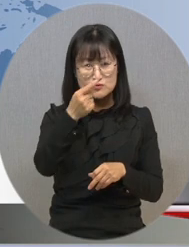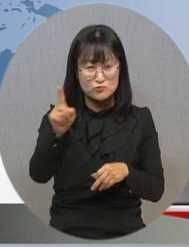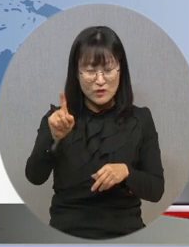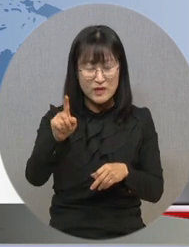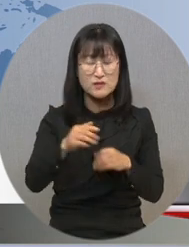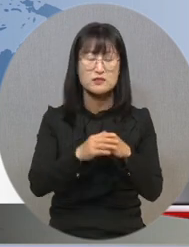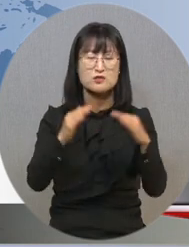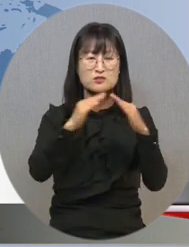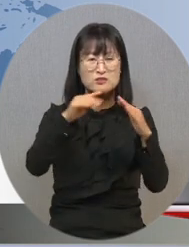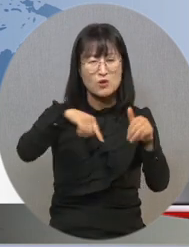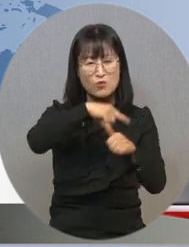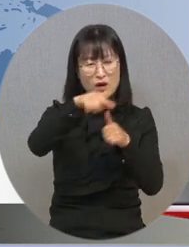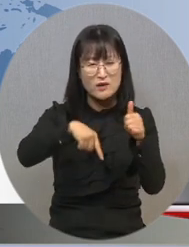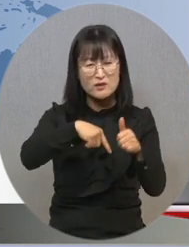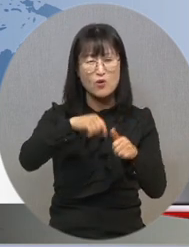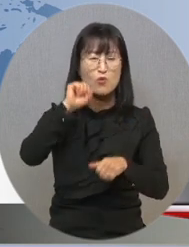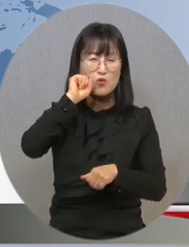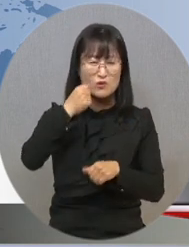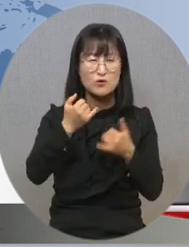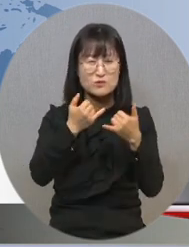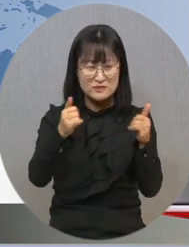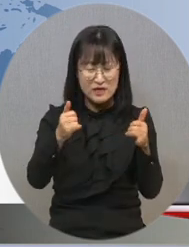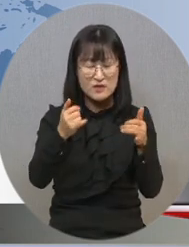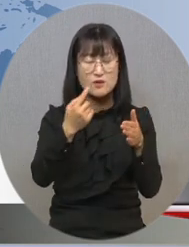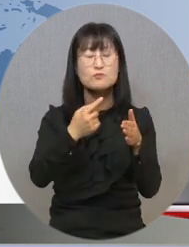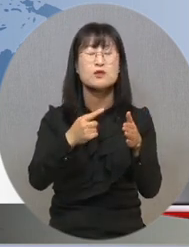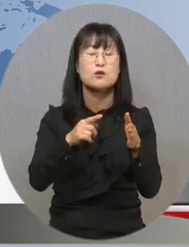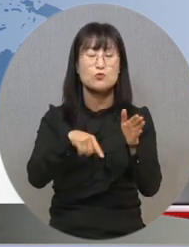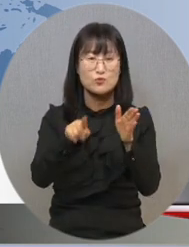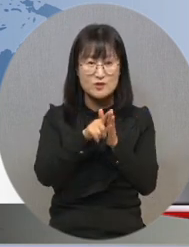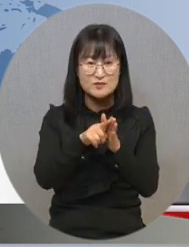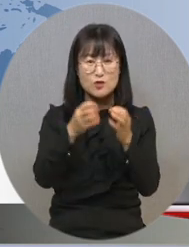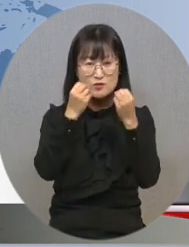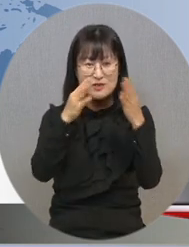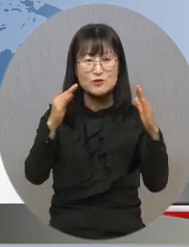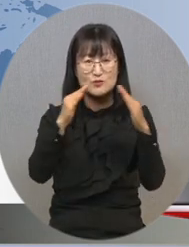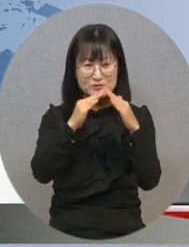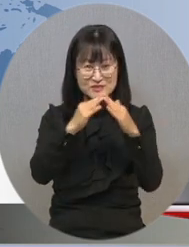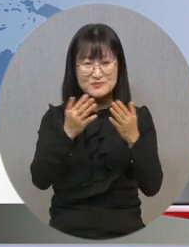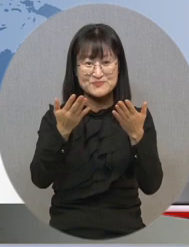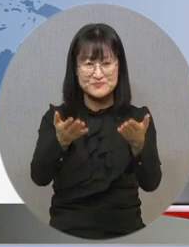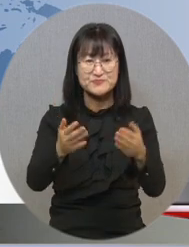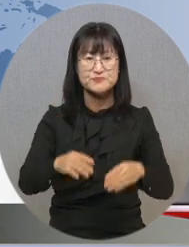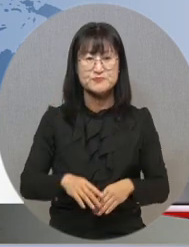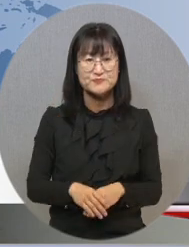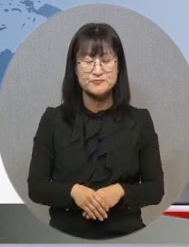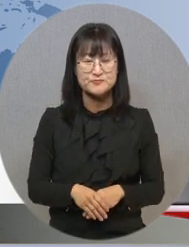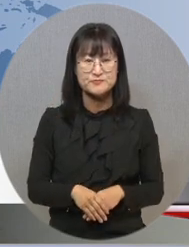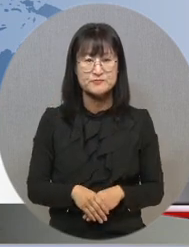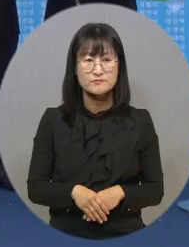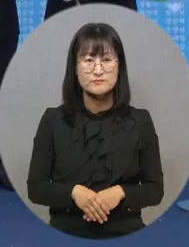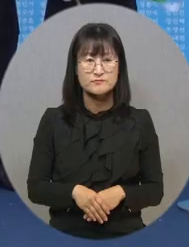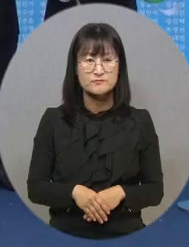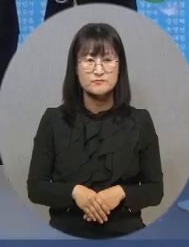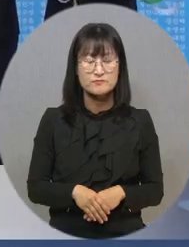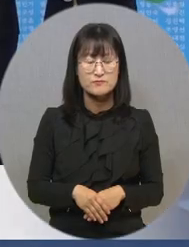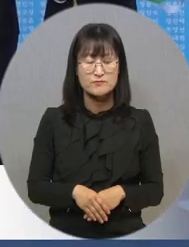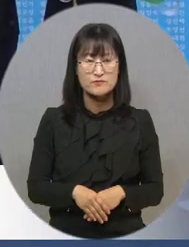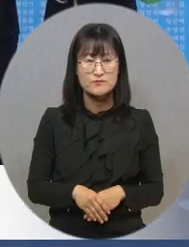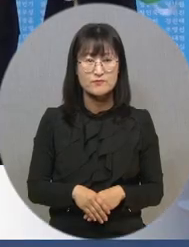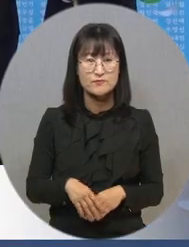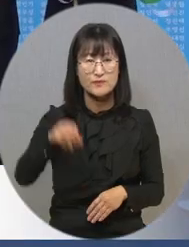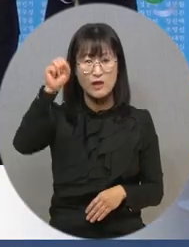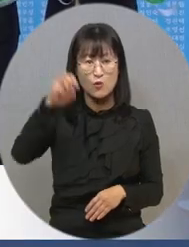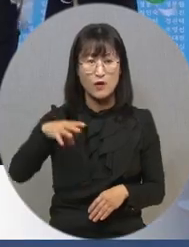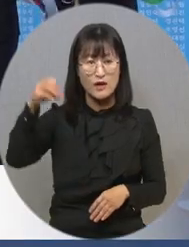환경에 어려움을 겪는 이웃들의 새로운 복음자리가 되어줄 예정입니다 황영재 기자입니다 광양시